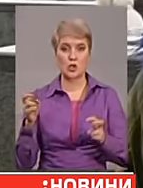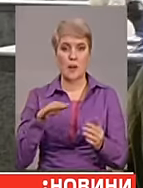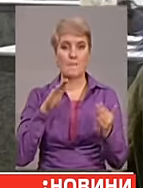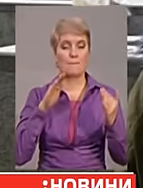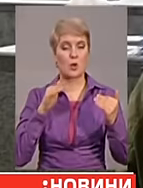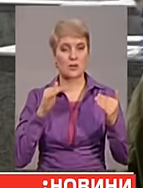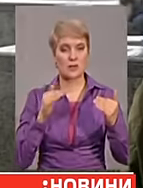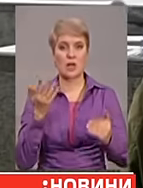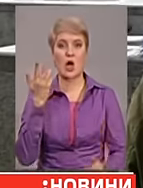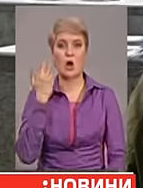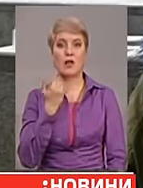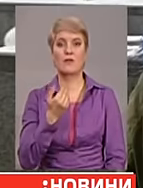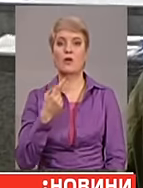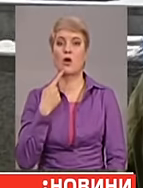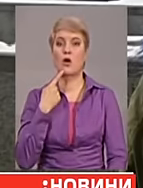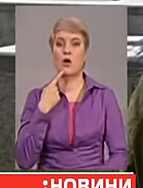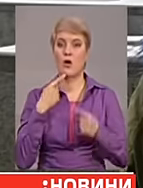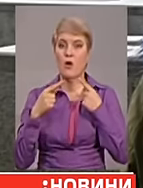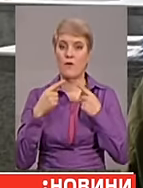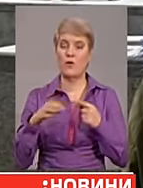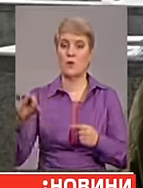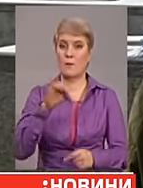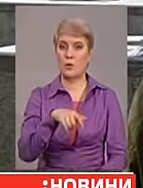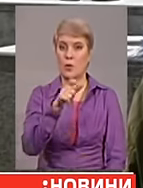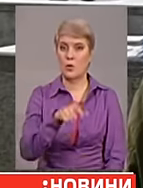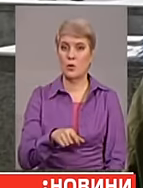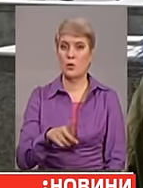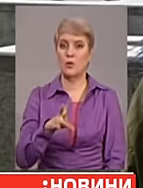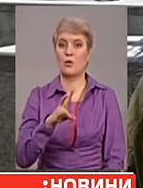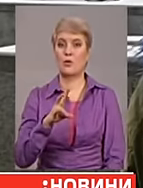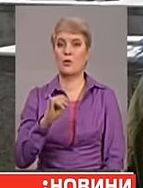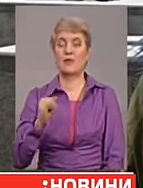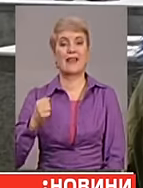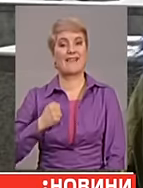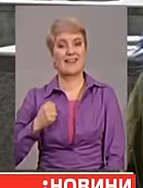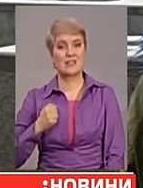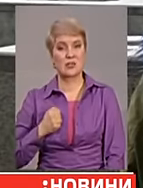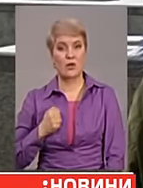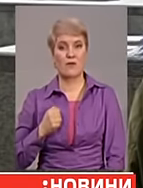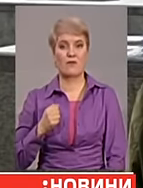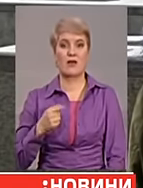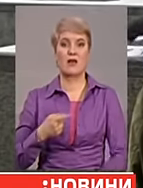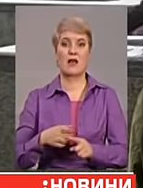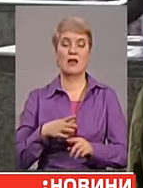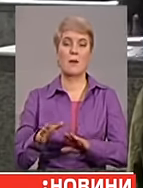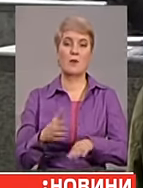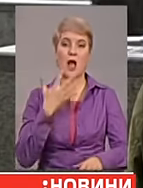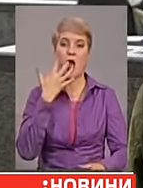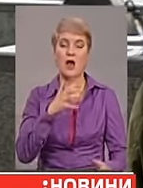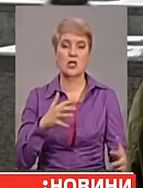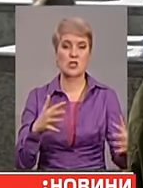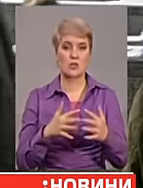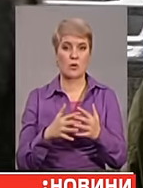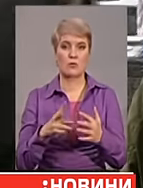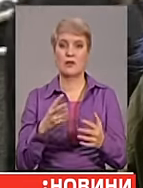і коли вони говорять про нього, тут ані військові, які прийшли на найгарячіші точки, ані прості кияни, вони